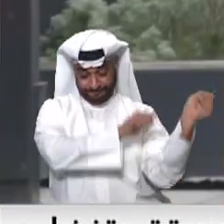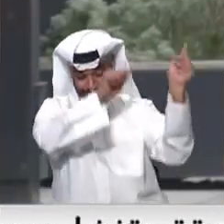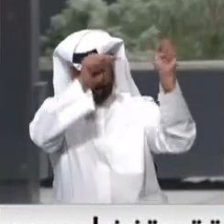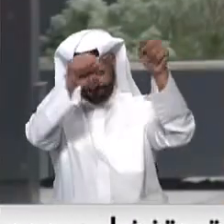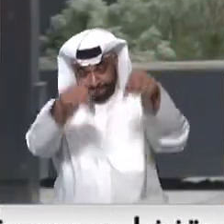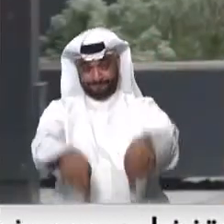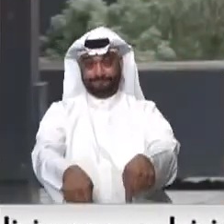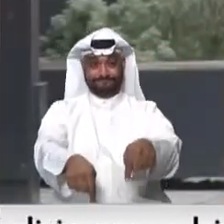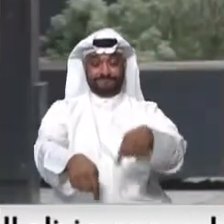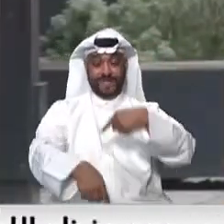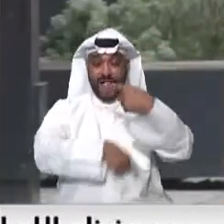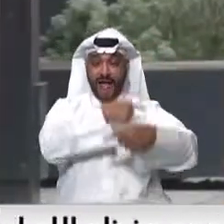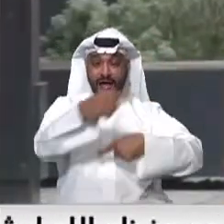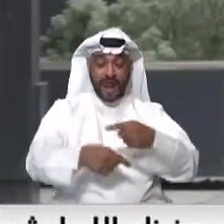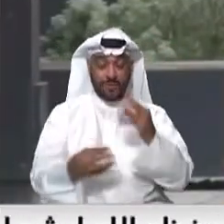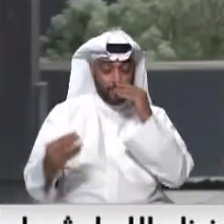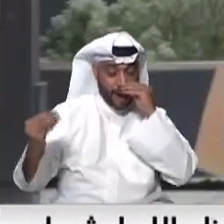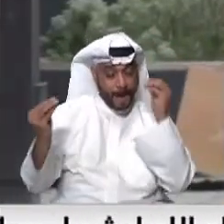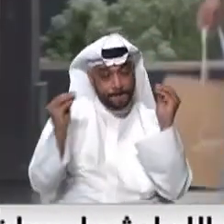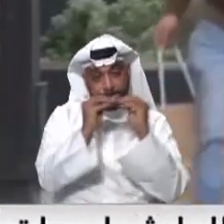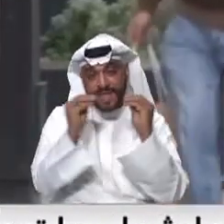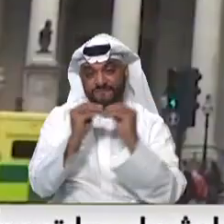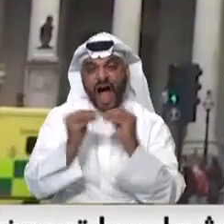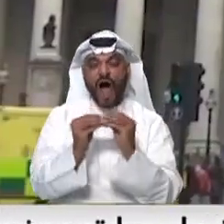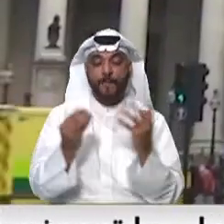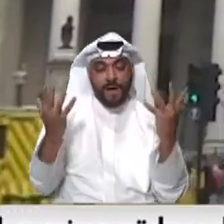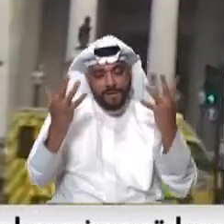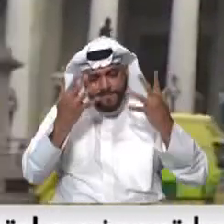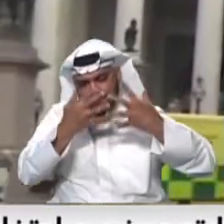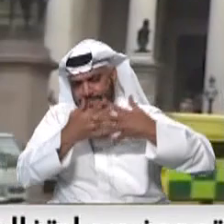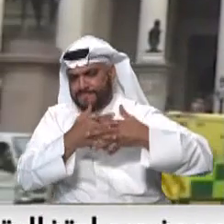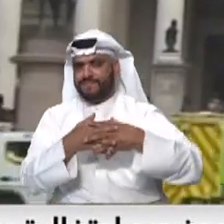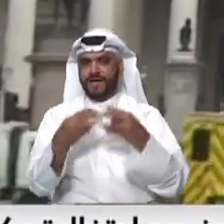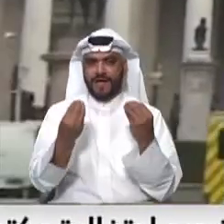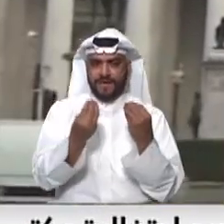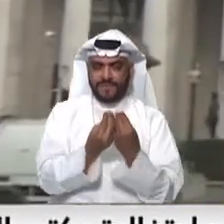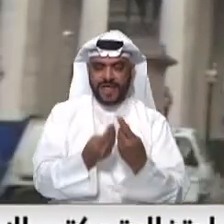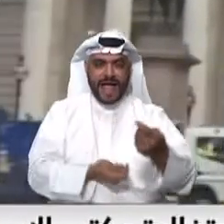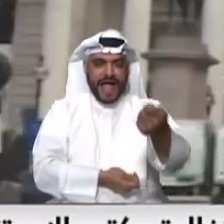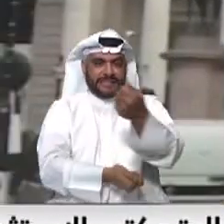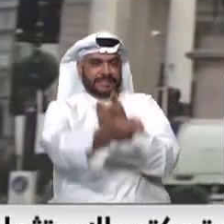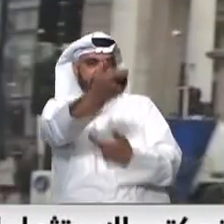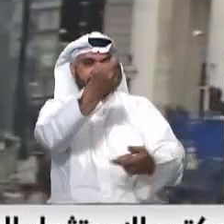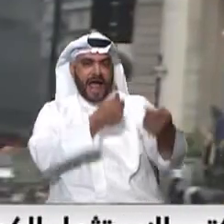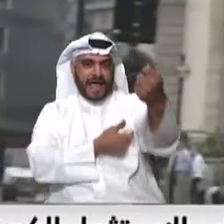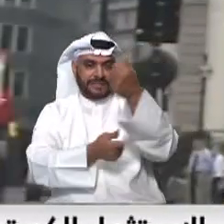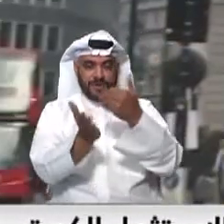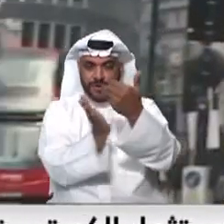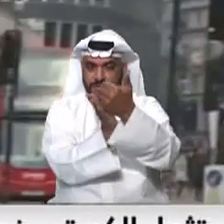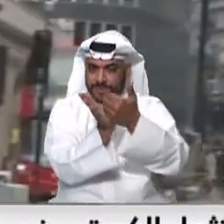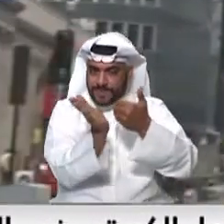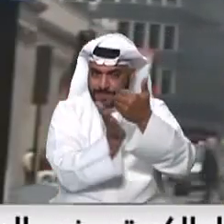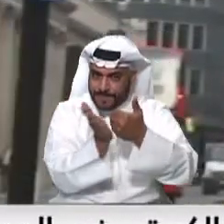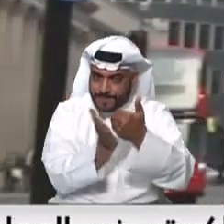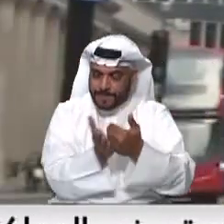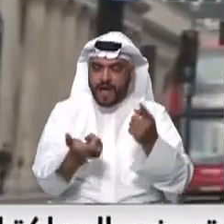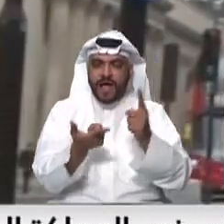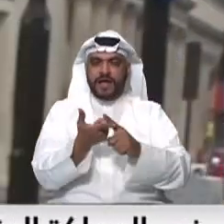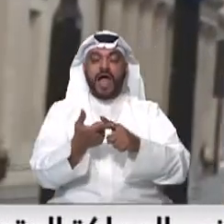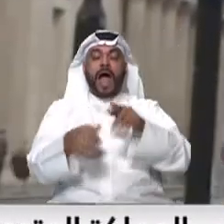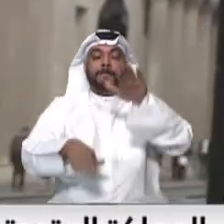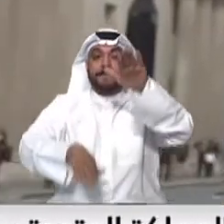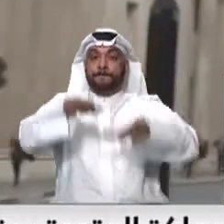ليس باعتبارها وثيقة وتاريخية فقط، بل لأنها حاضرة ومعاصرة لقضايا الساعة المتضمنة لملفاتها الملف